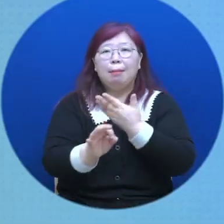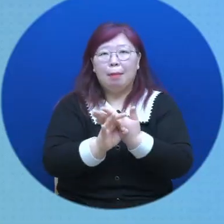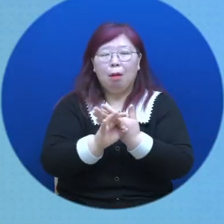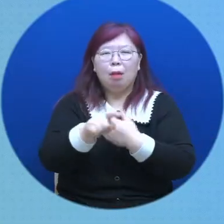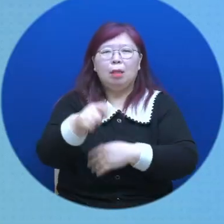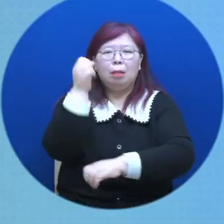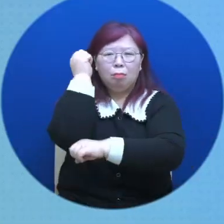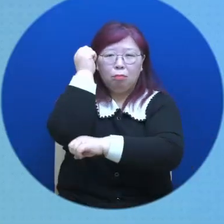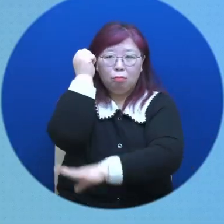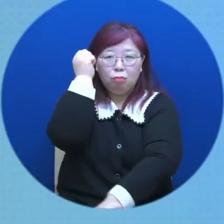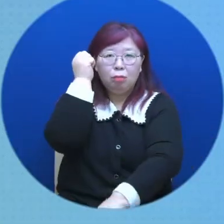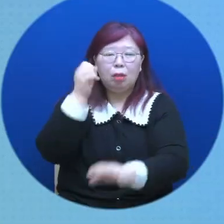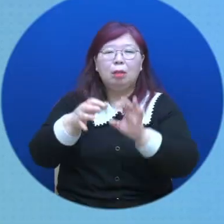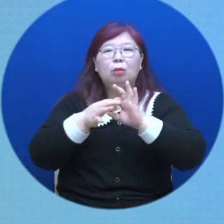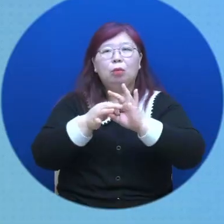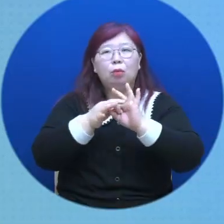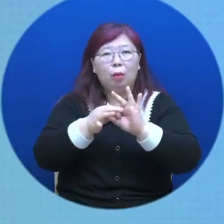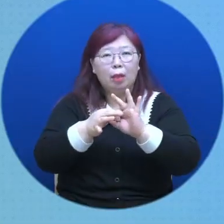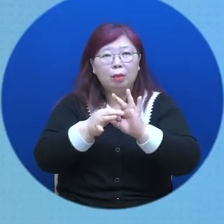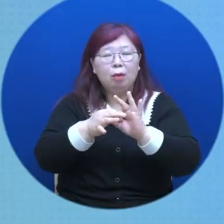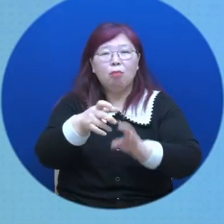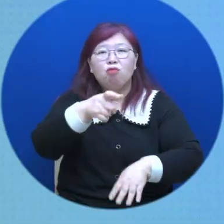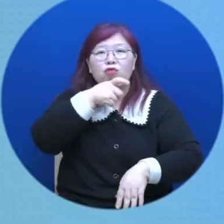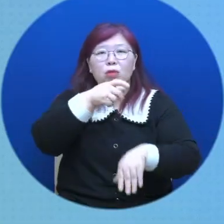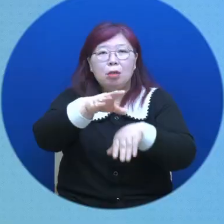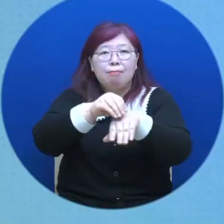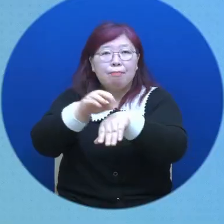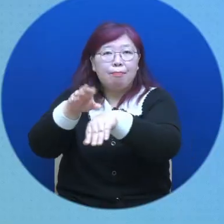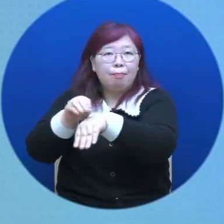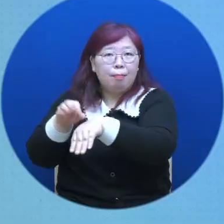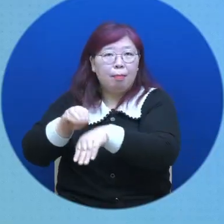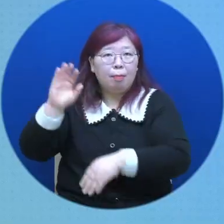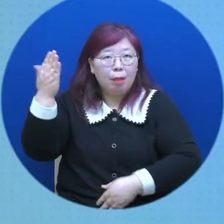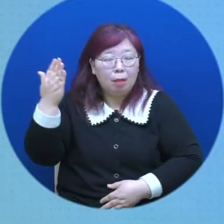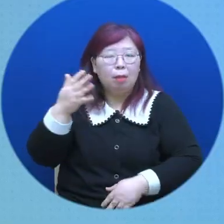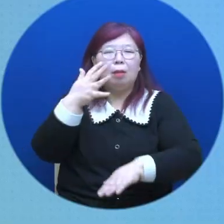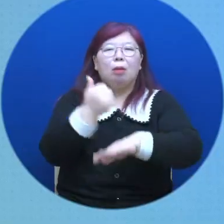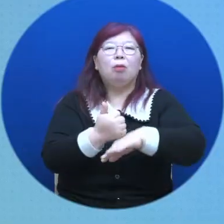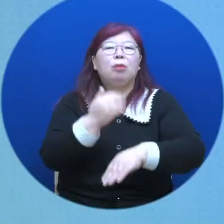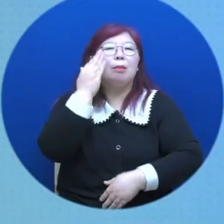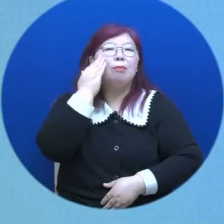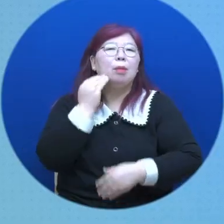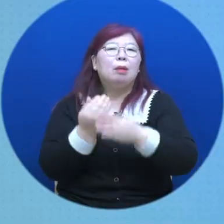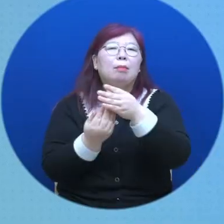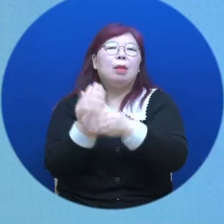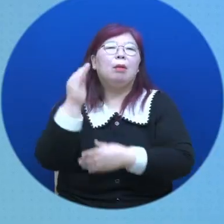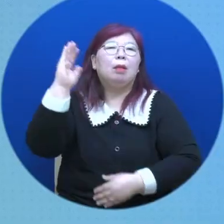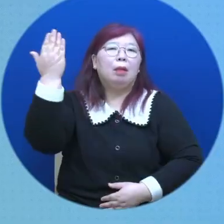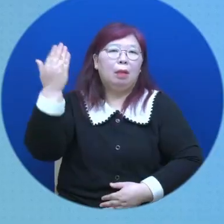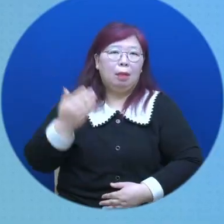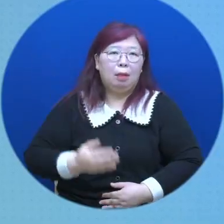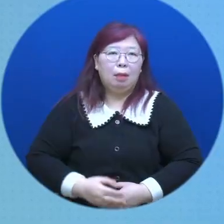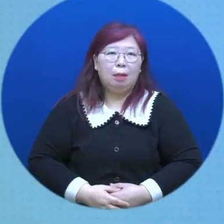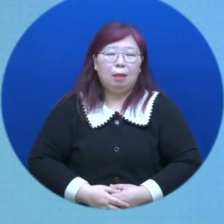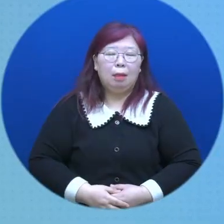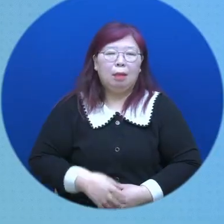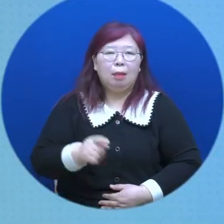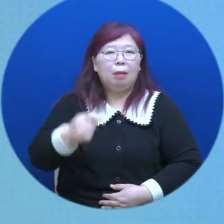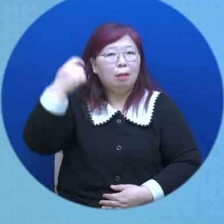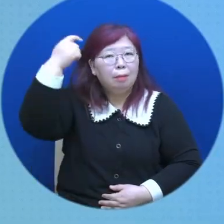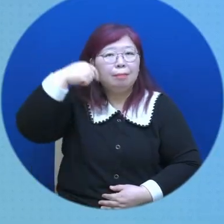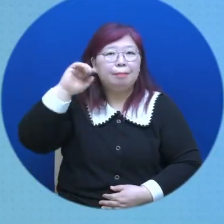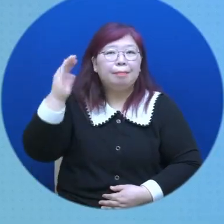뿌리를 통해서 수액을 공급받고 다시 싹에 나게 하는구나. 그거를 느끼게 된